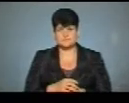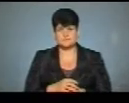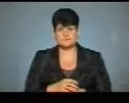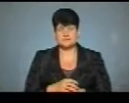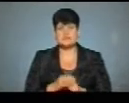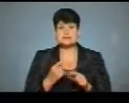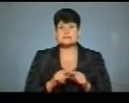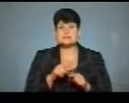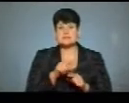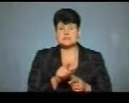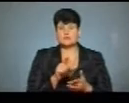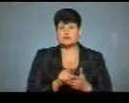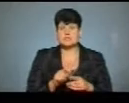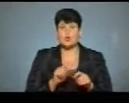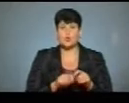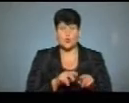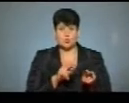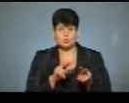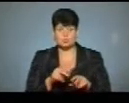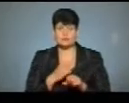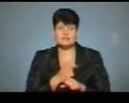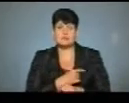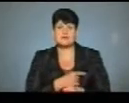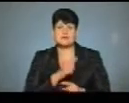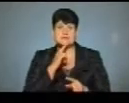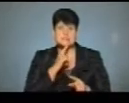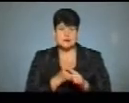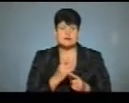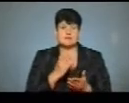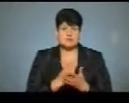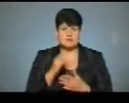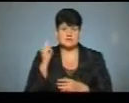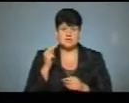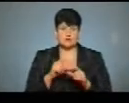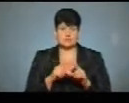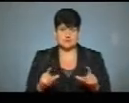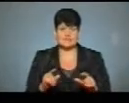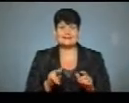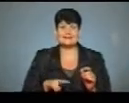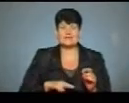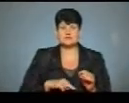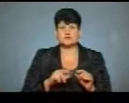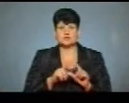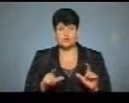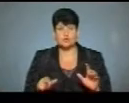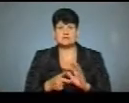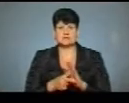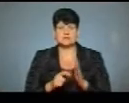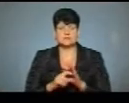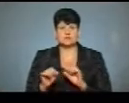За цим повинна контроль проводити все-таки медсестра, яка є в навчальному закладі, директора школи, класного